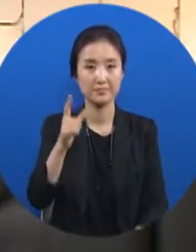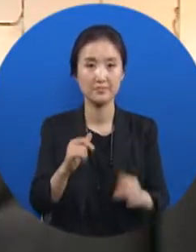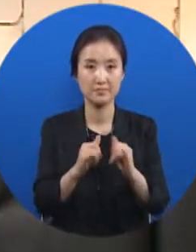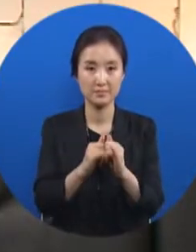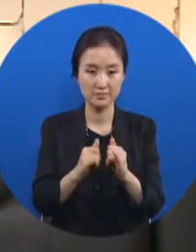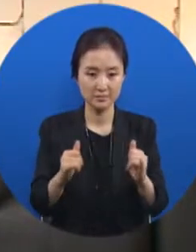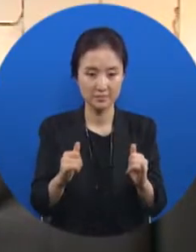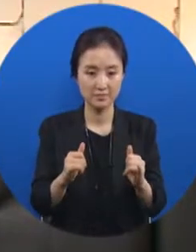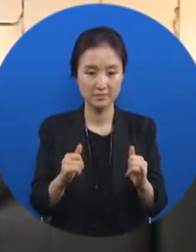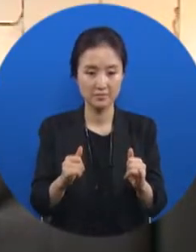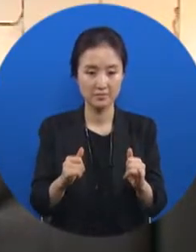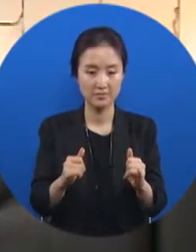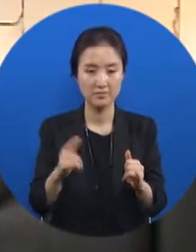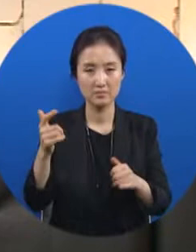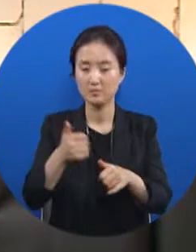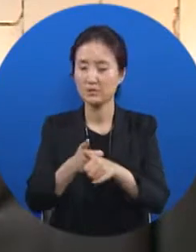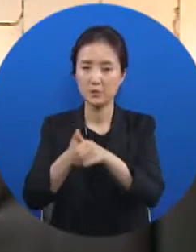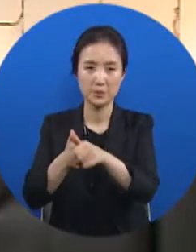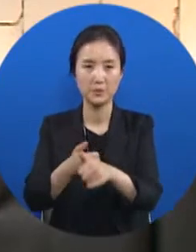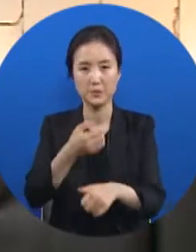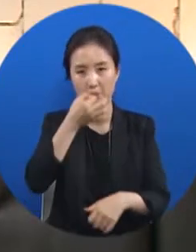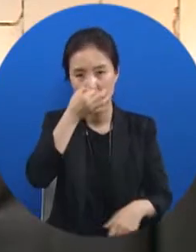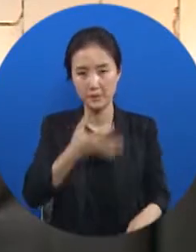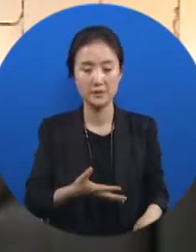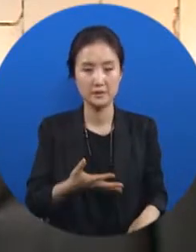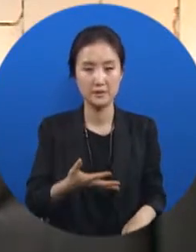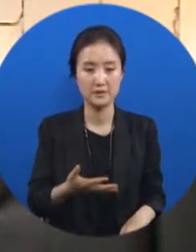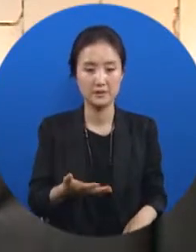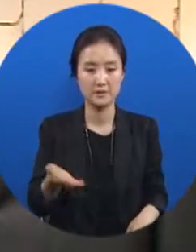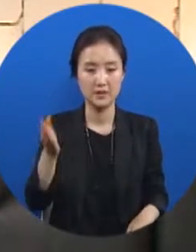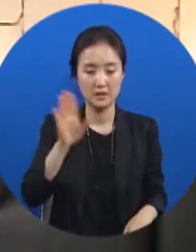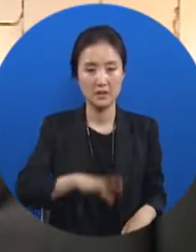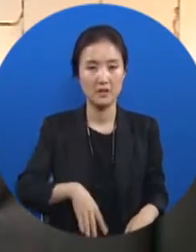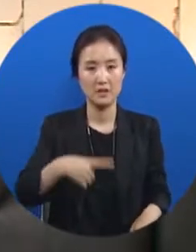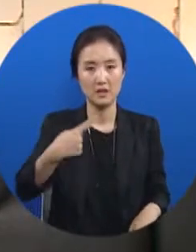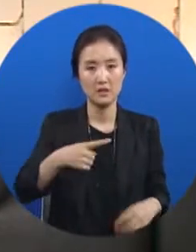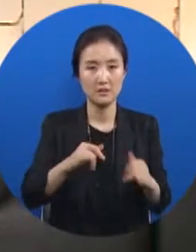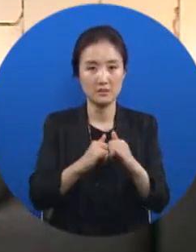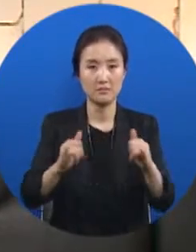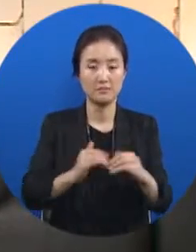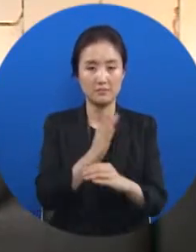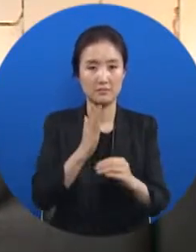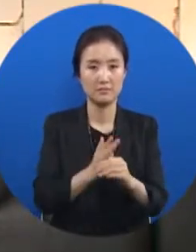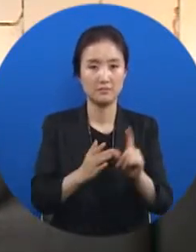깨나도 못 따라잡는데요. 근데 이 1%, 1000명의 1%는 몇 명이에요?